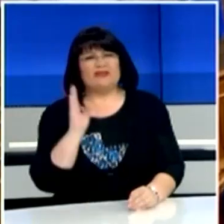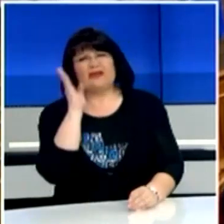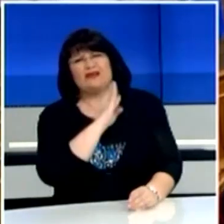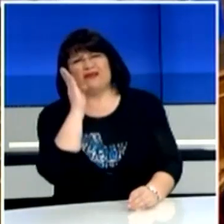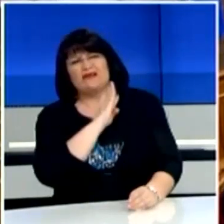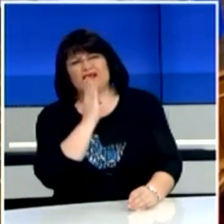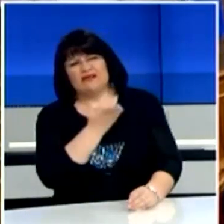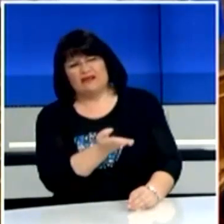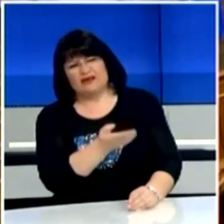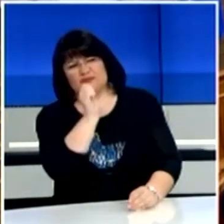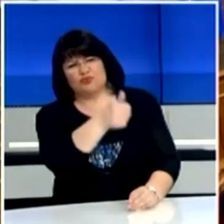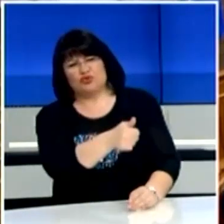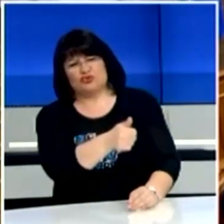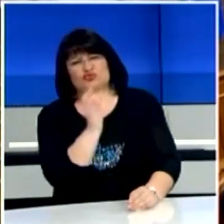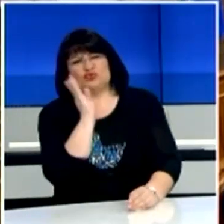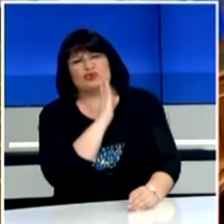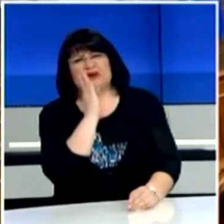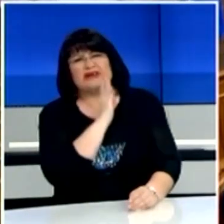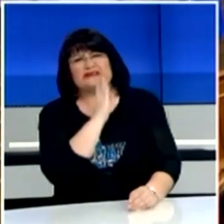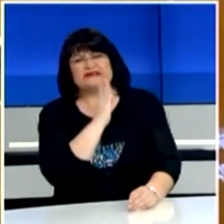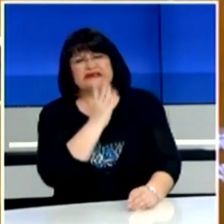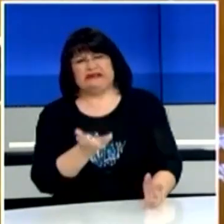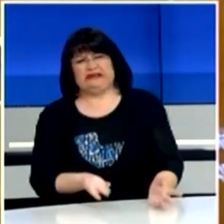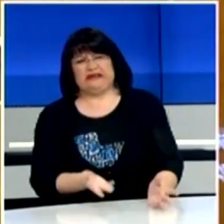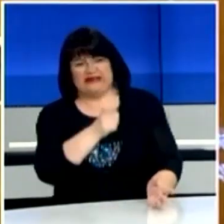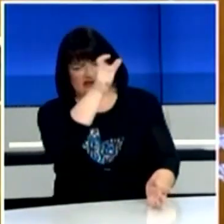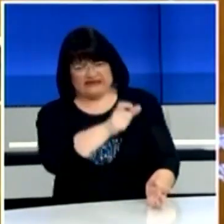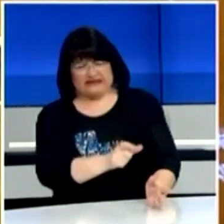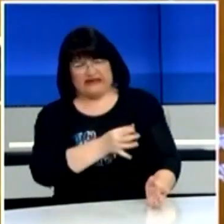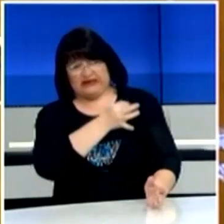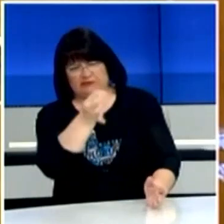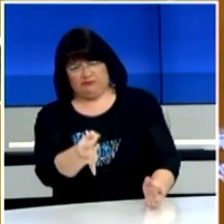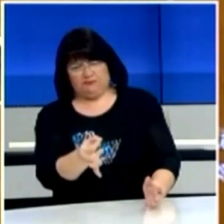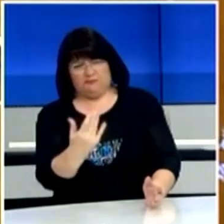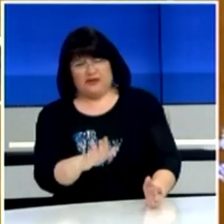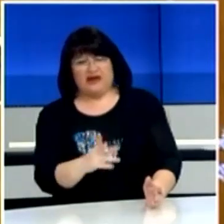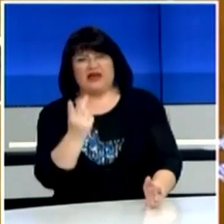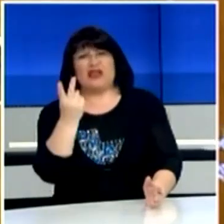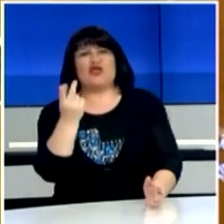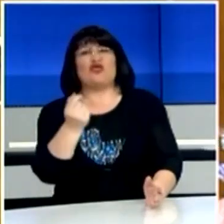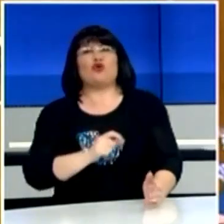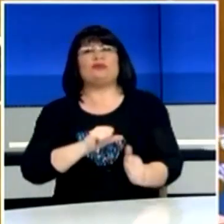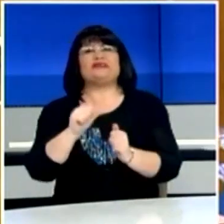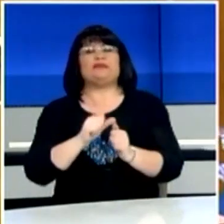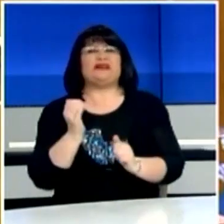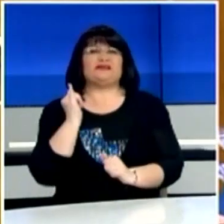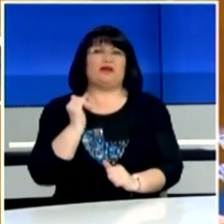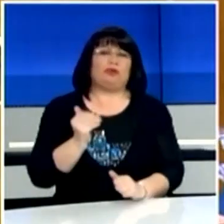αυτογελιοποίηση μπορείτε να αντέξετε, κύριε Μητσοτάκη? Ανακοινώσατε μετά από 2,5 μήνες